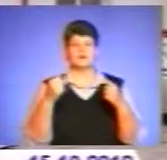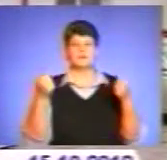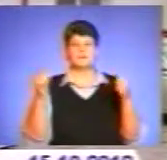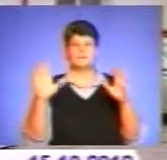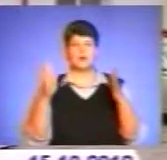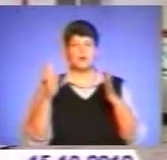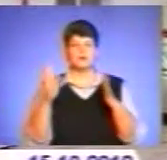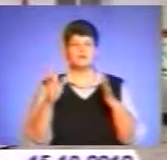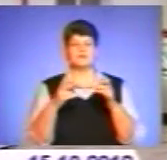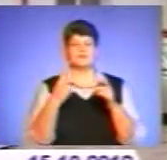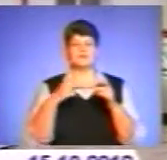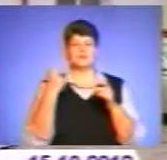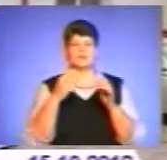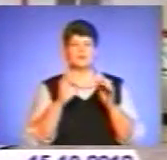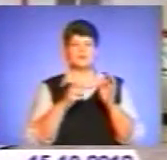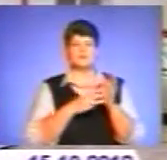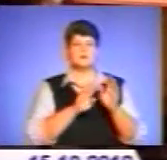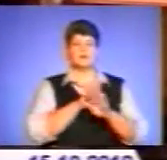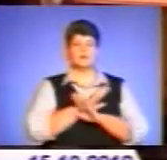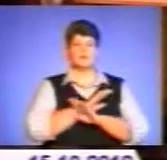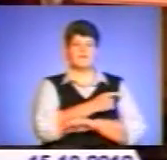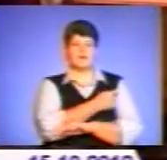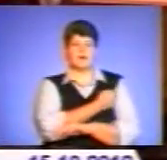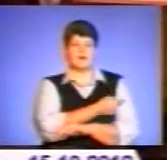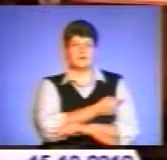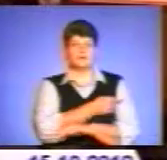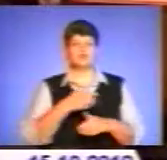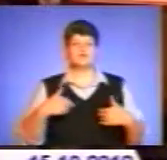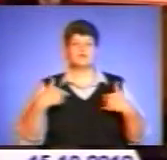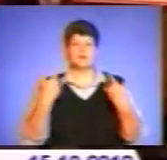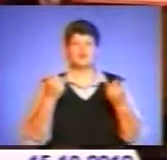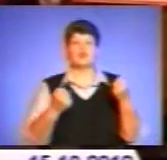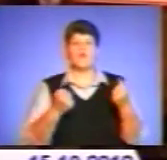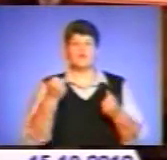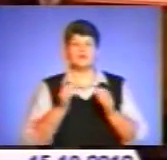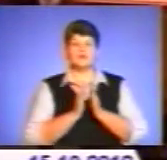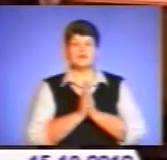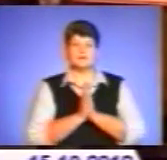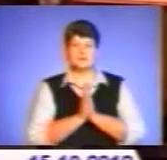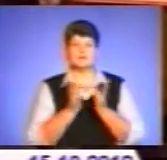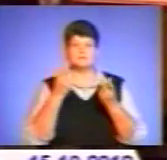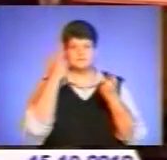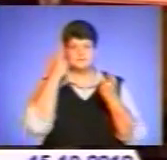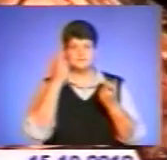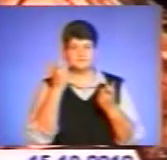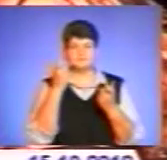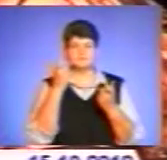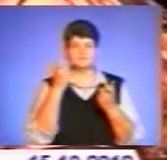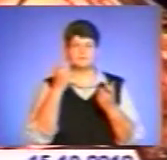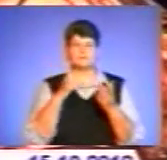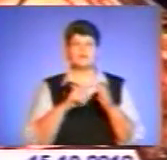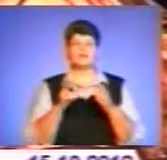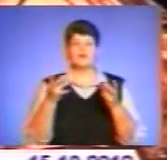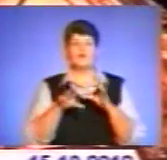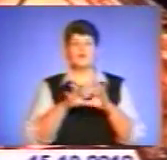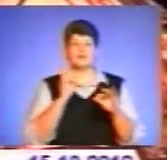автомобіля ВАЗ-2108 помер в лікарні. Тож, звертаючись до водіїв, хотілося б наголосити, що вибираючи